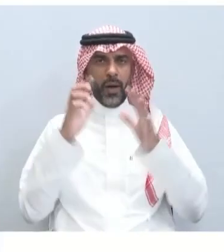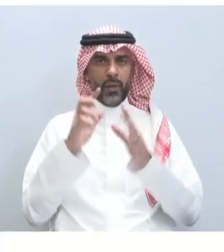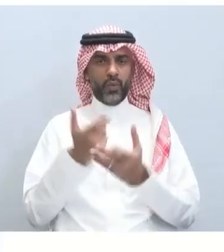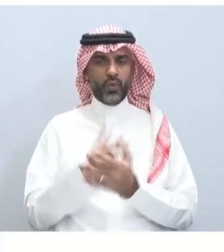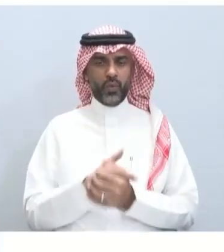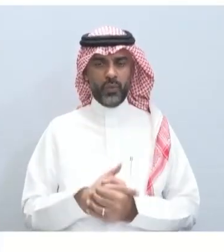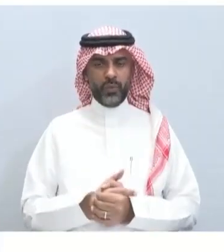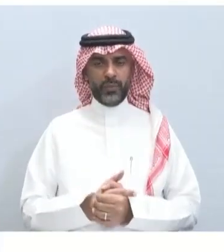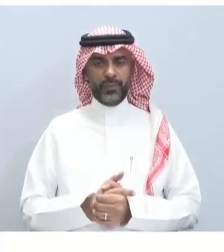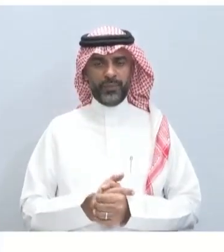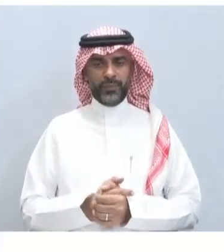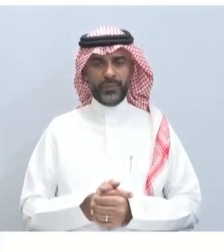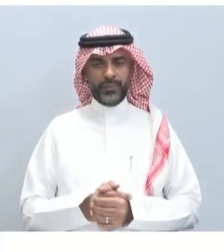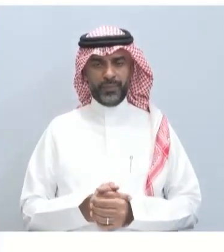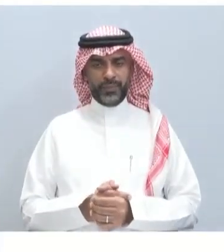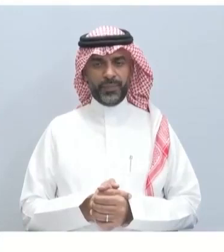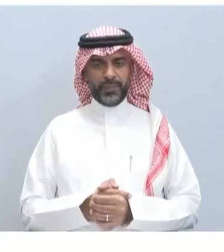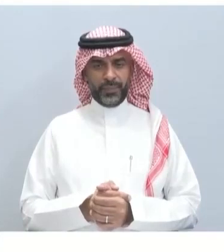هو